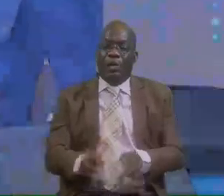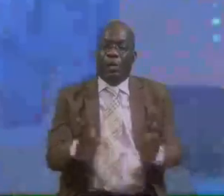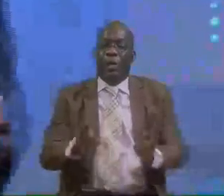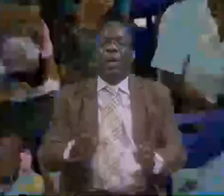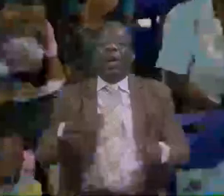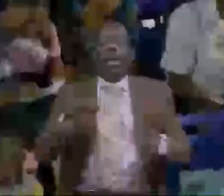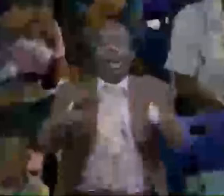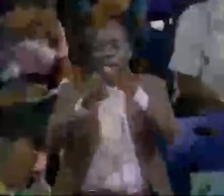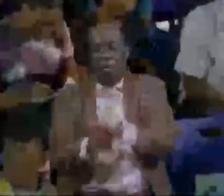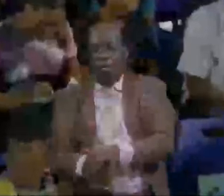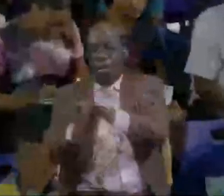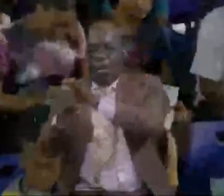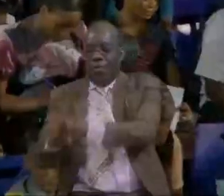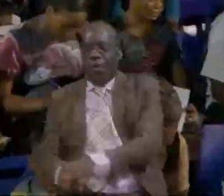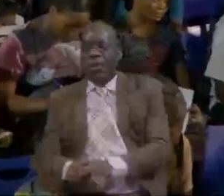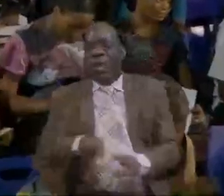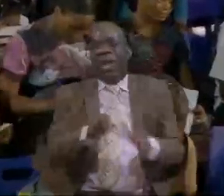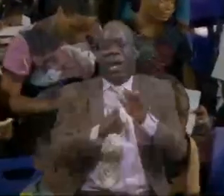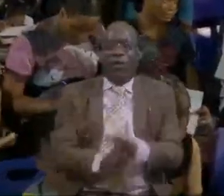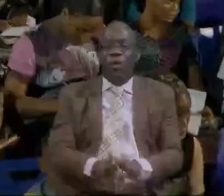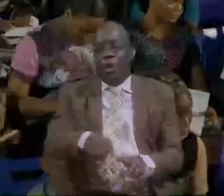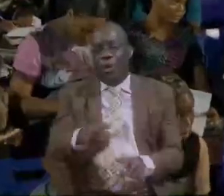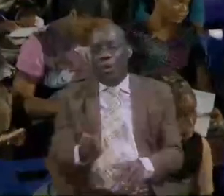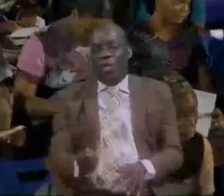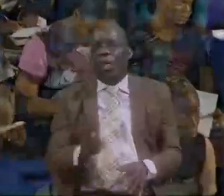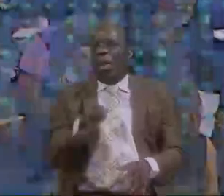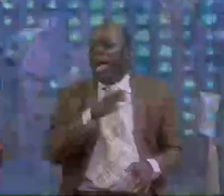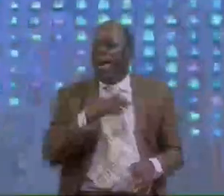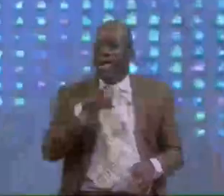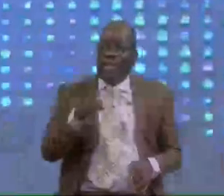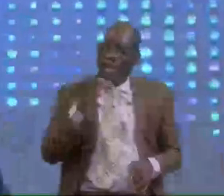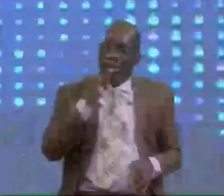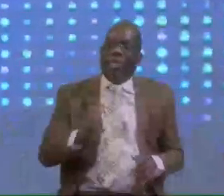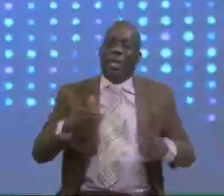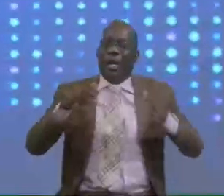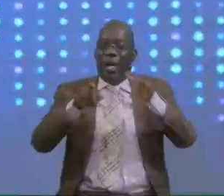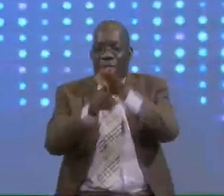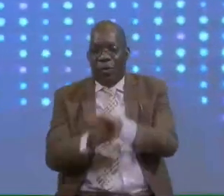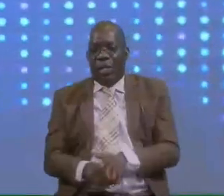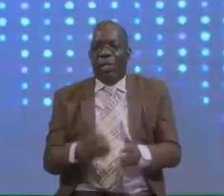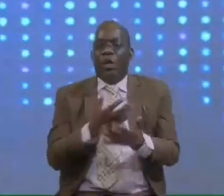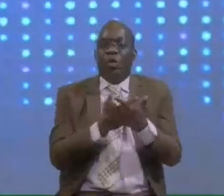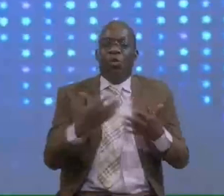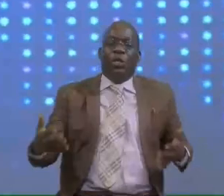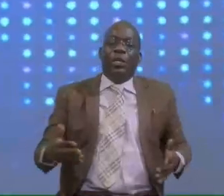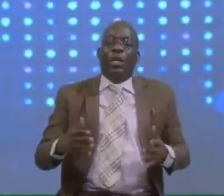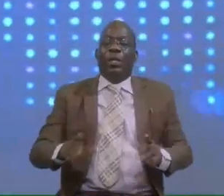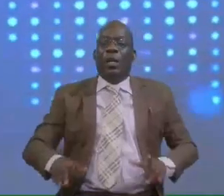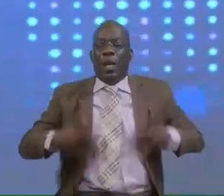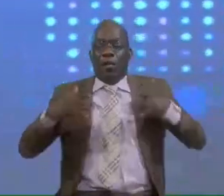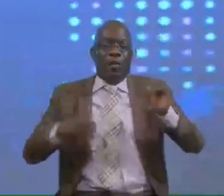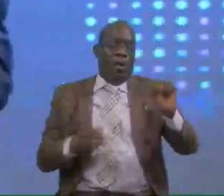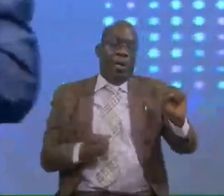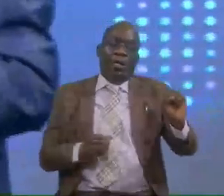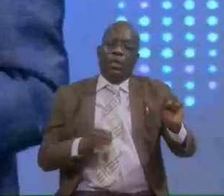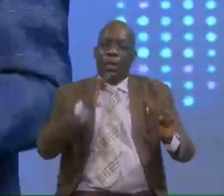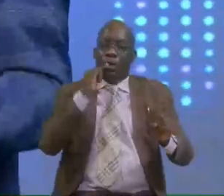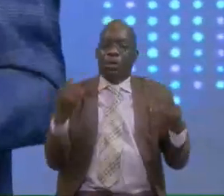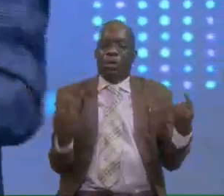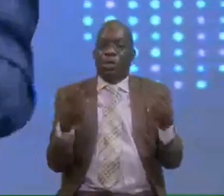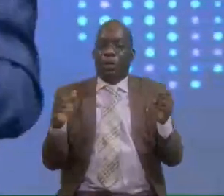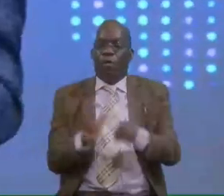fait affliger les autres. Et aussi, il est affligé, vie gâchée. Ensuite, c'est la vie